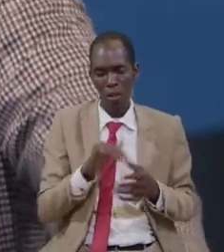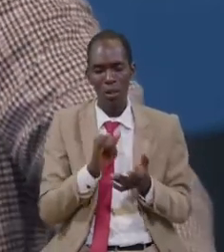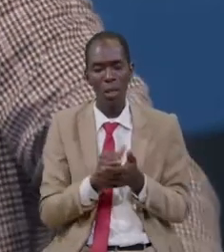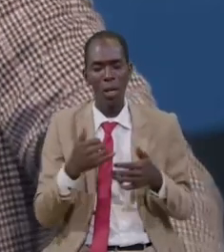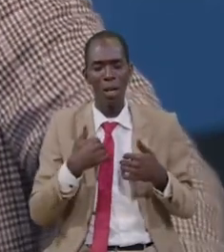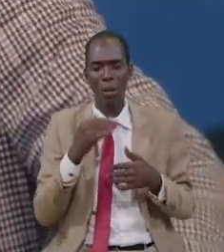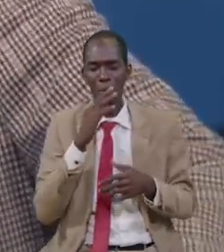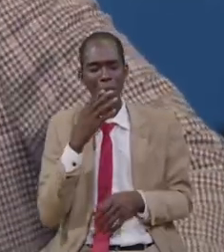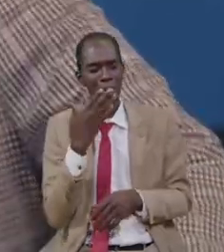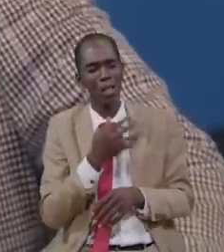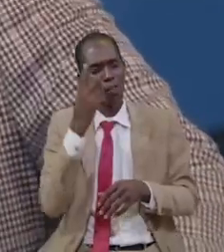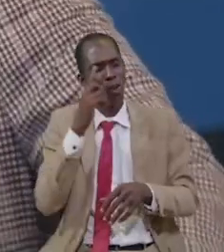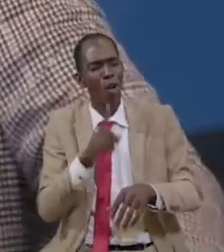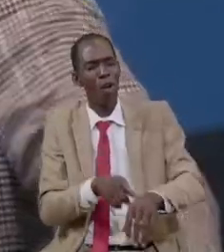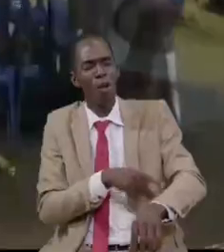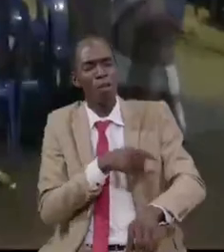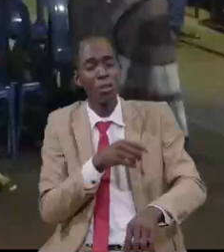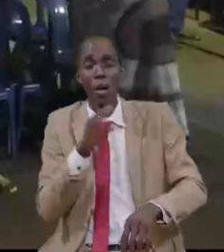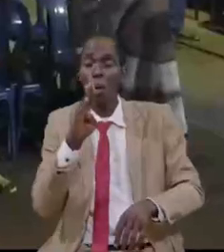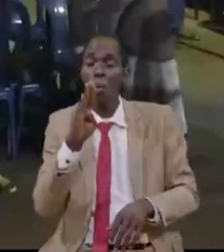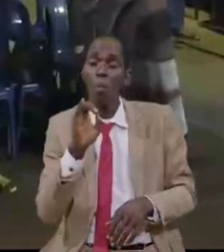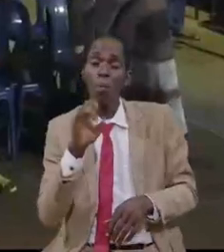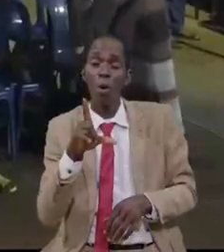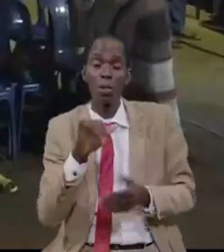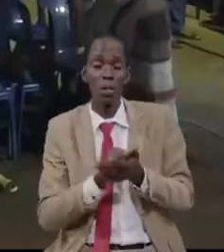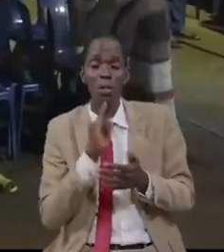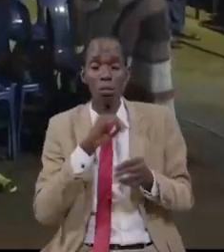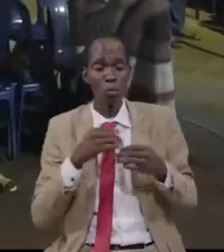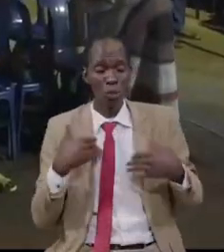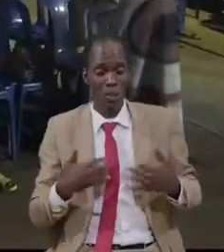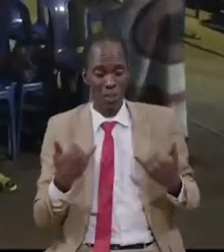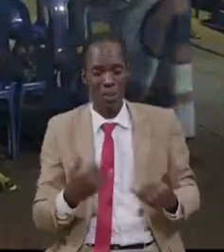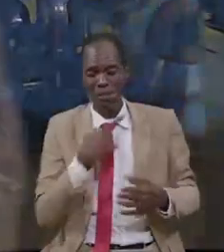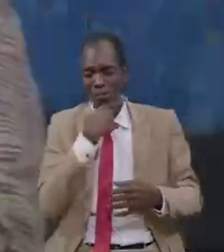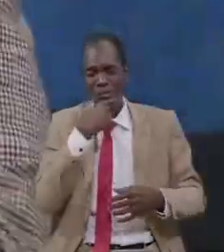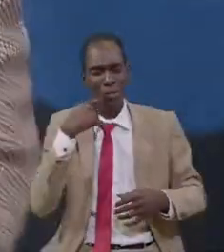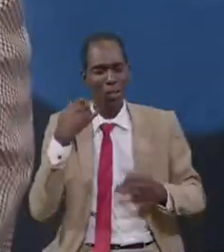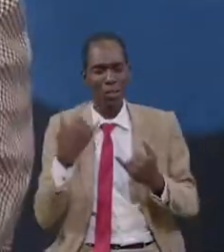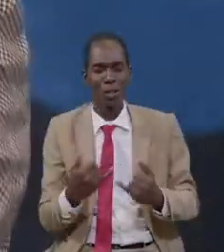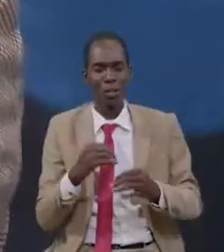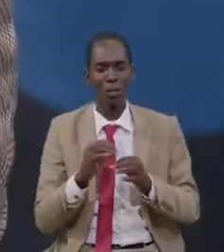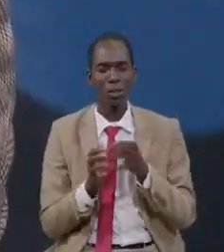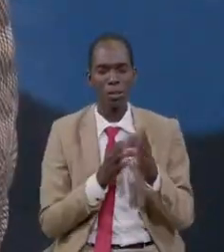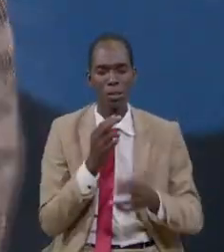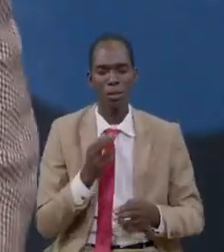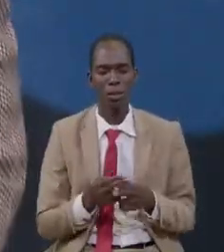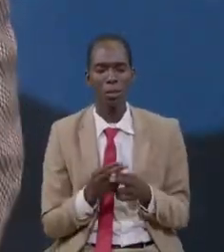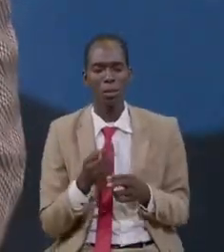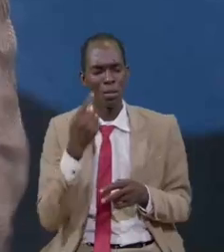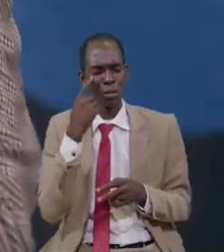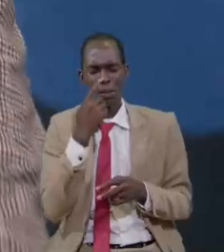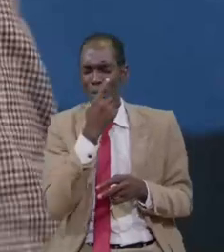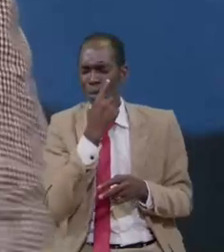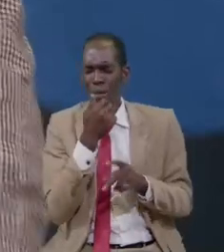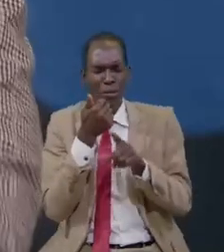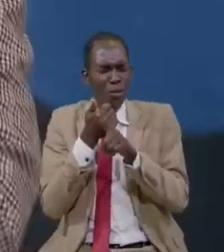Ces boutons, ces boules sur le corps, desséchés au nom de Jésus. Les yeux qui